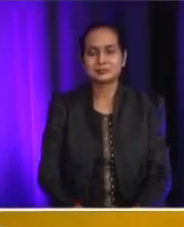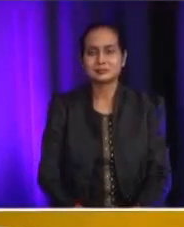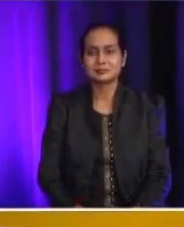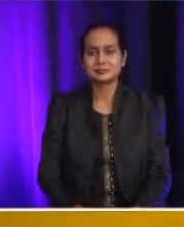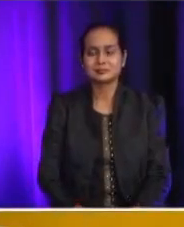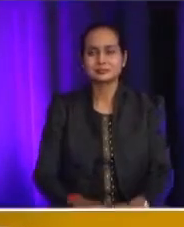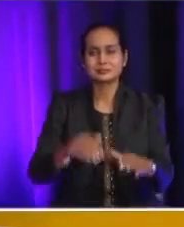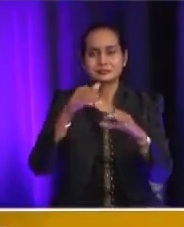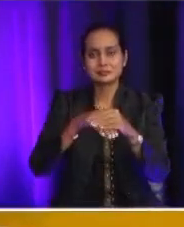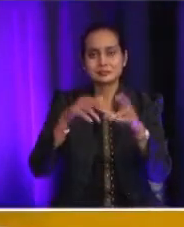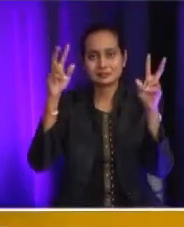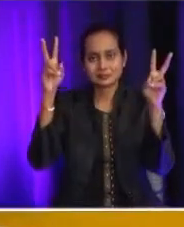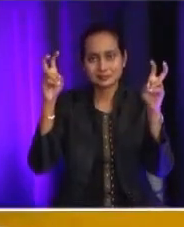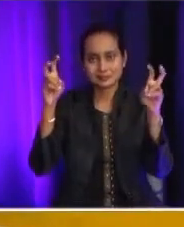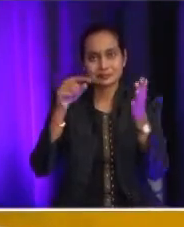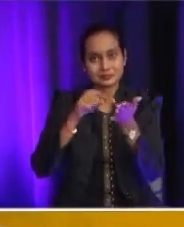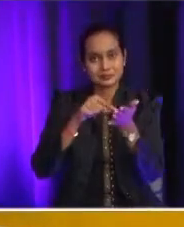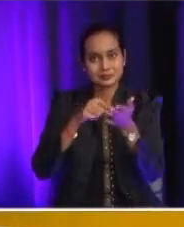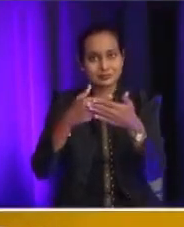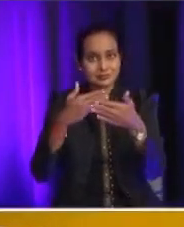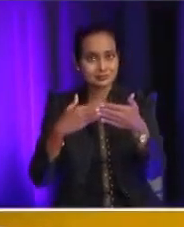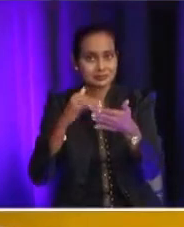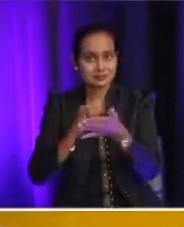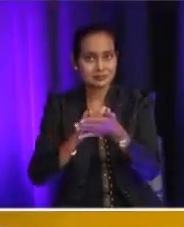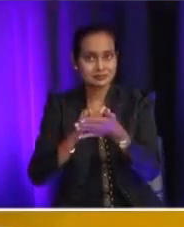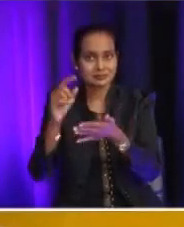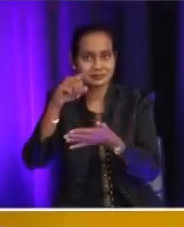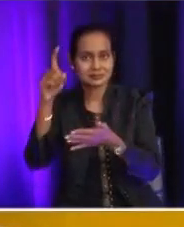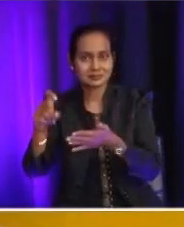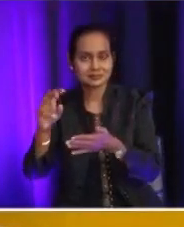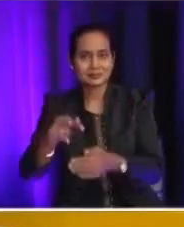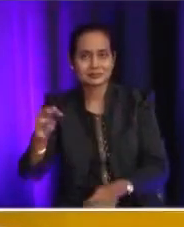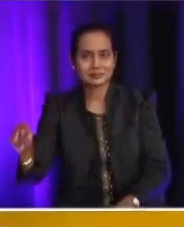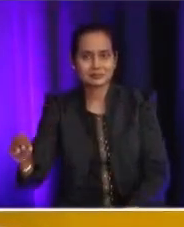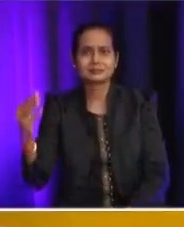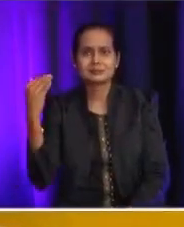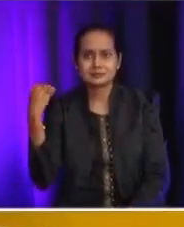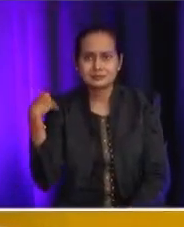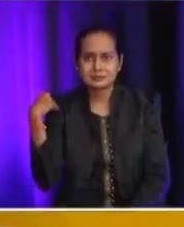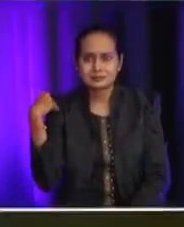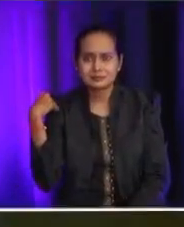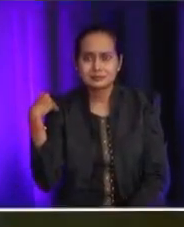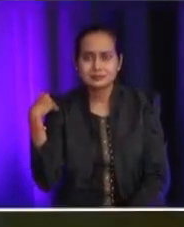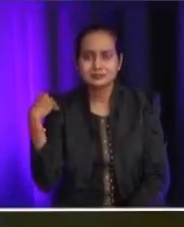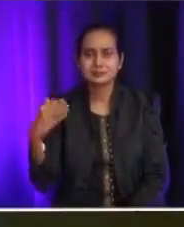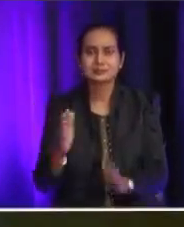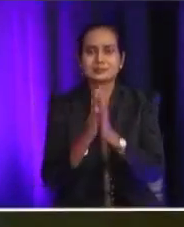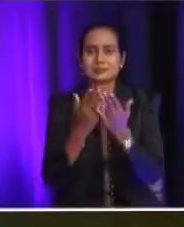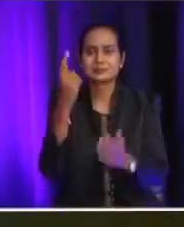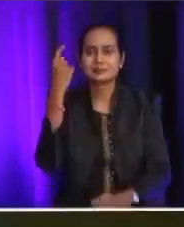ni, sebelum tu ya, kita tanya murid-murid kita, mereka ada tak buku teks Bahasa Melayu